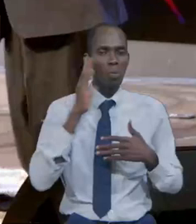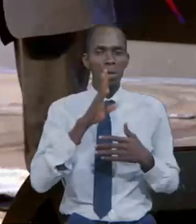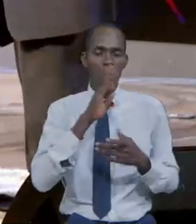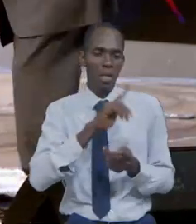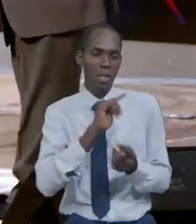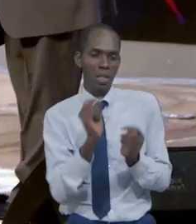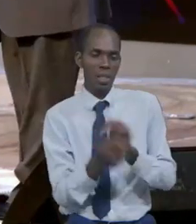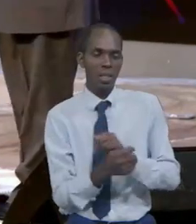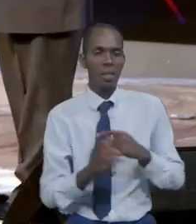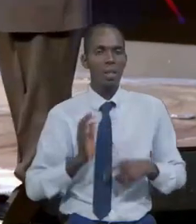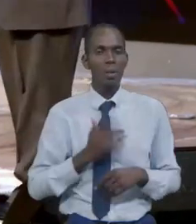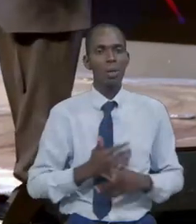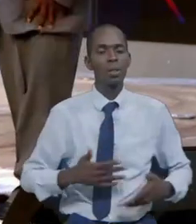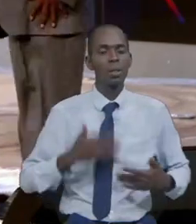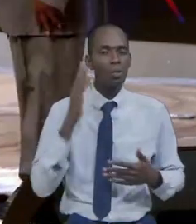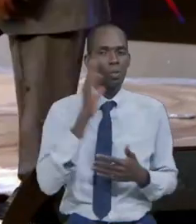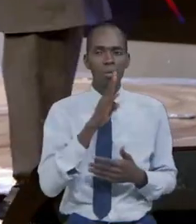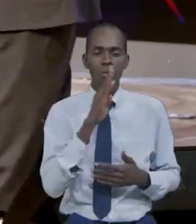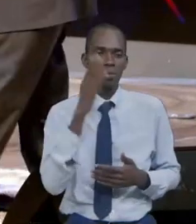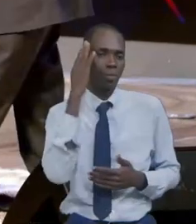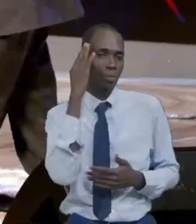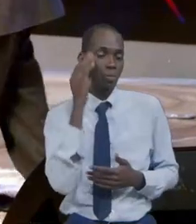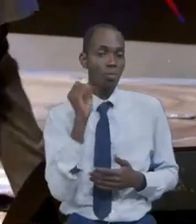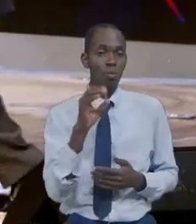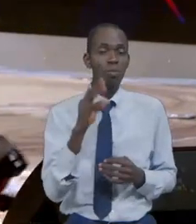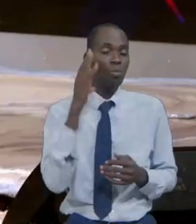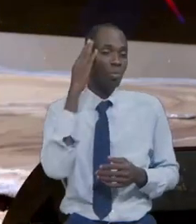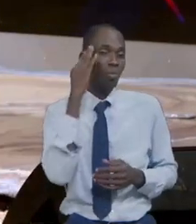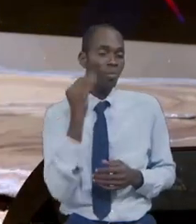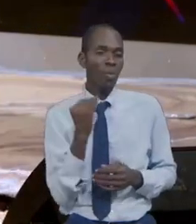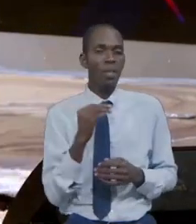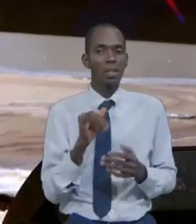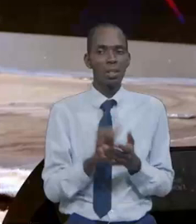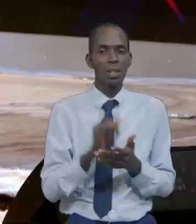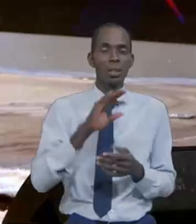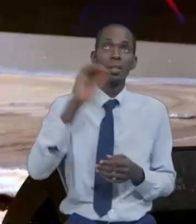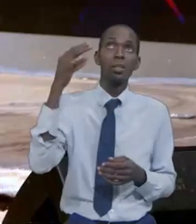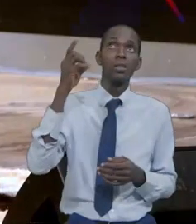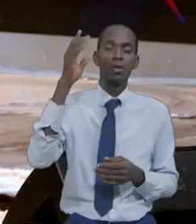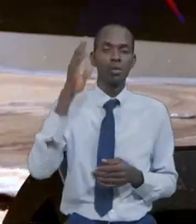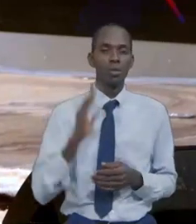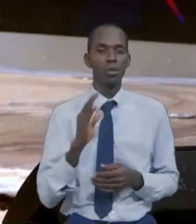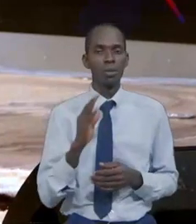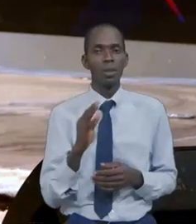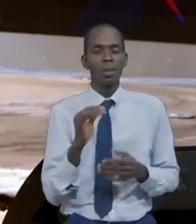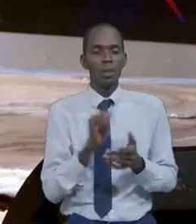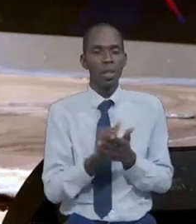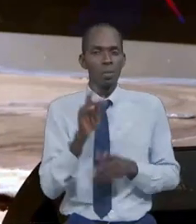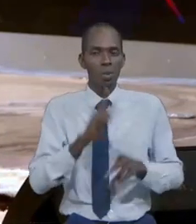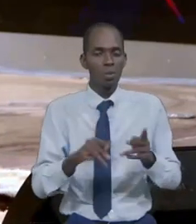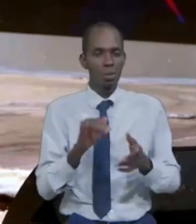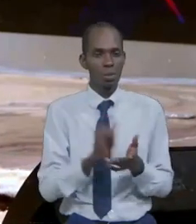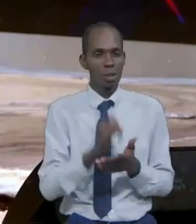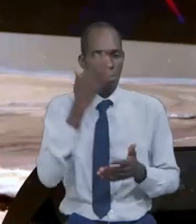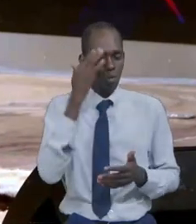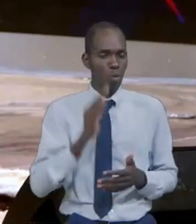vie expérimente aussi la grâce de Dieu, que les gens qui nous connaissent dans notre famille même,